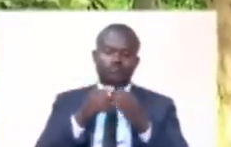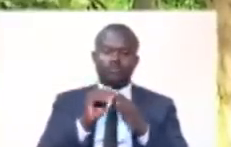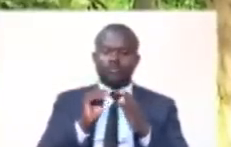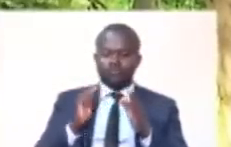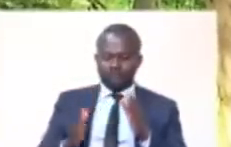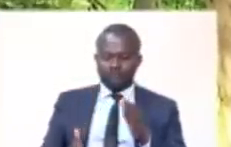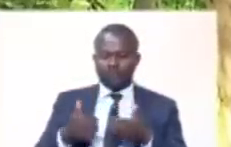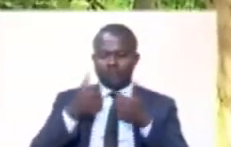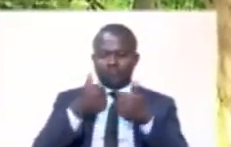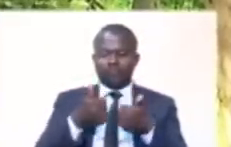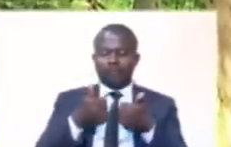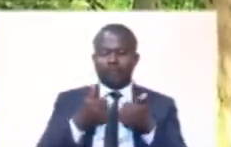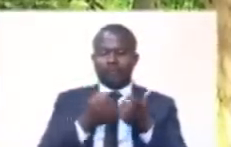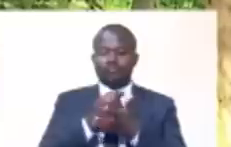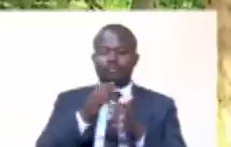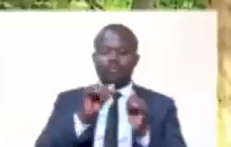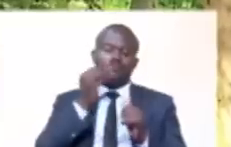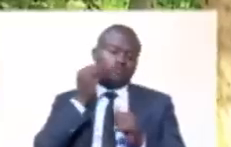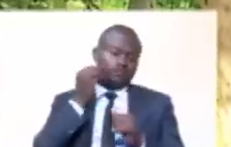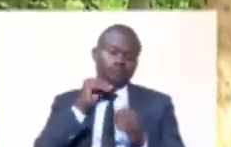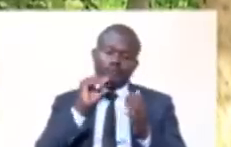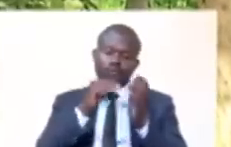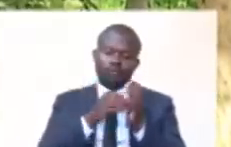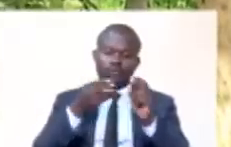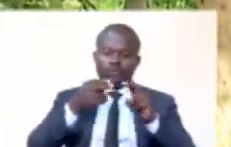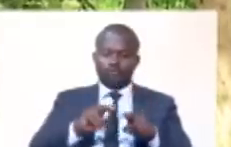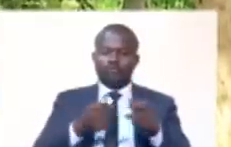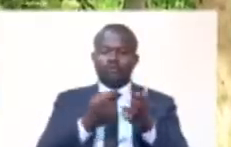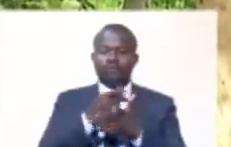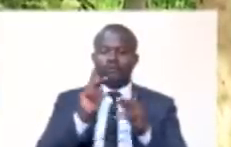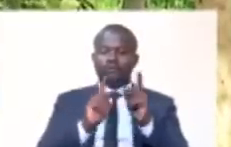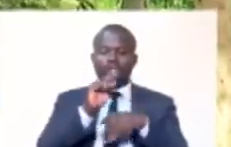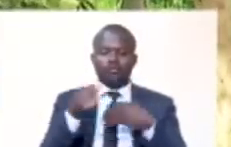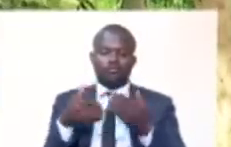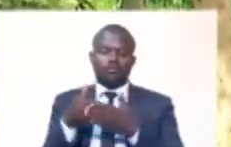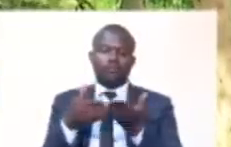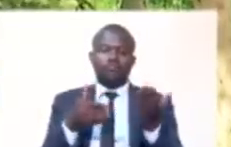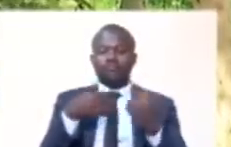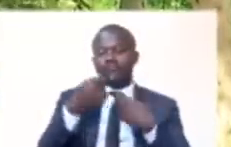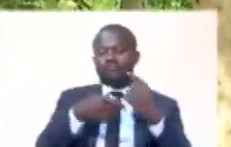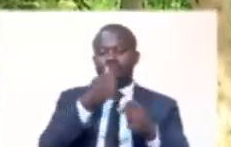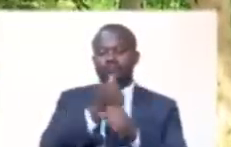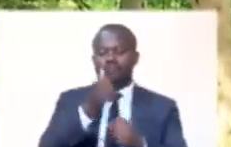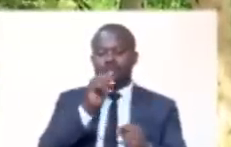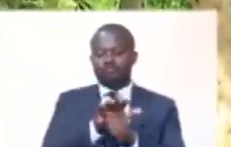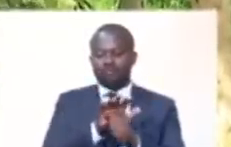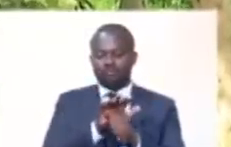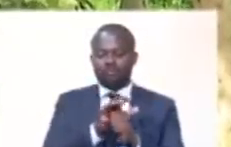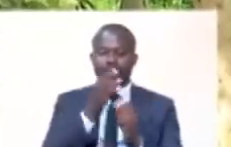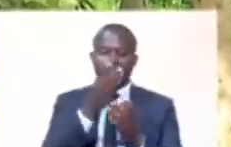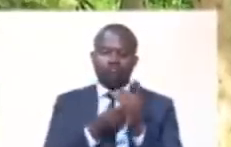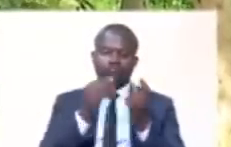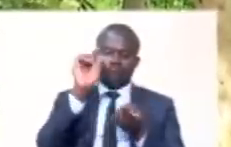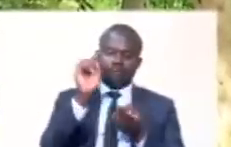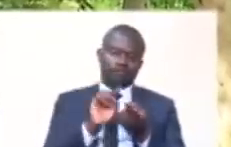tukigengesera. Icyatumye tuguma mu rugo ntikigaruke, bigatuma noneho abantu bakomeza gukora cyane, igihombo